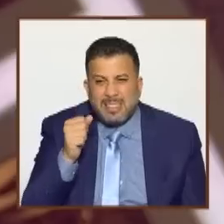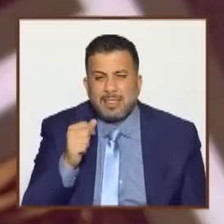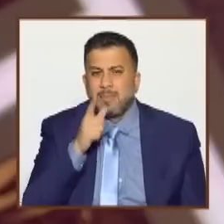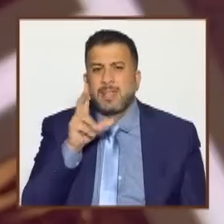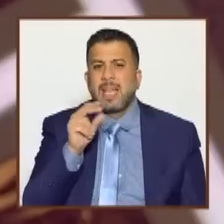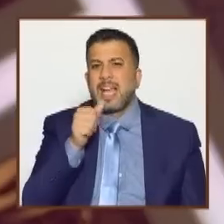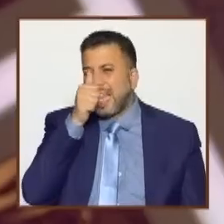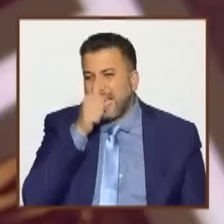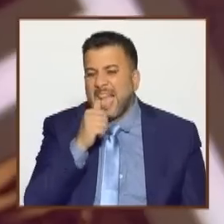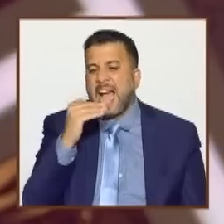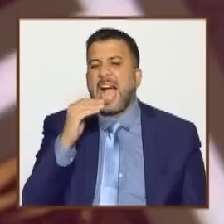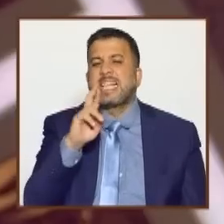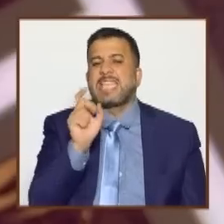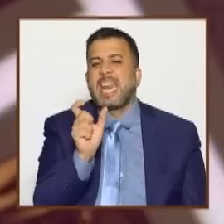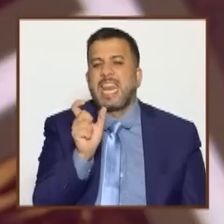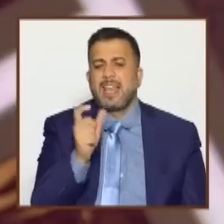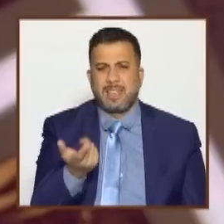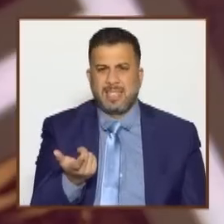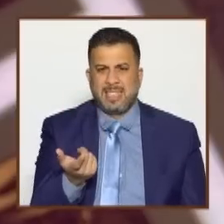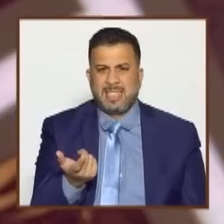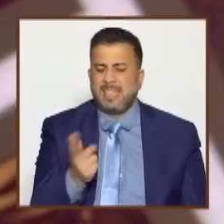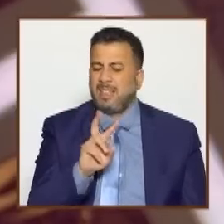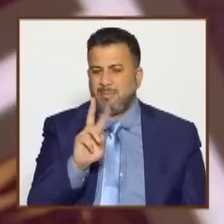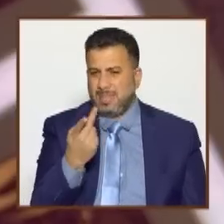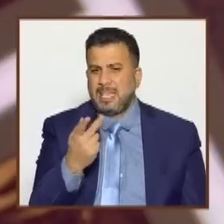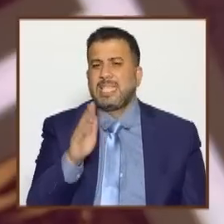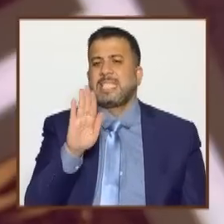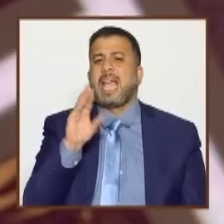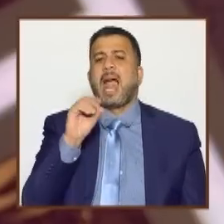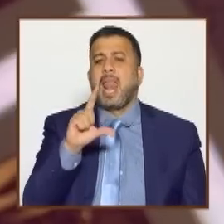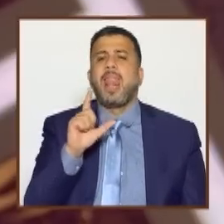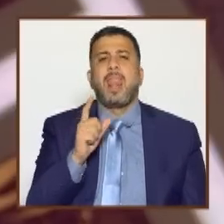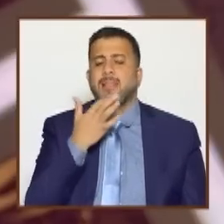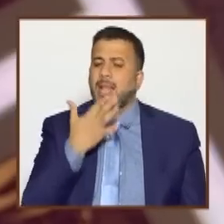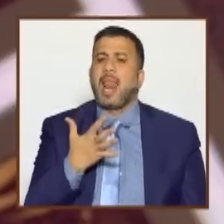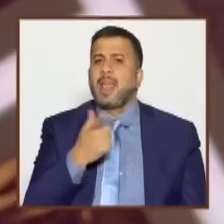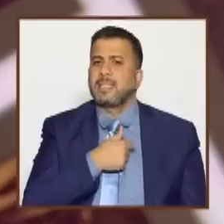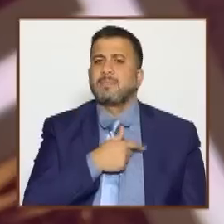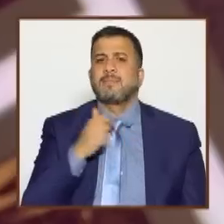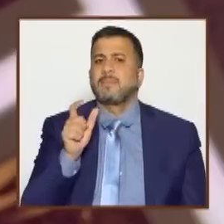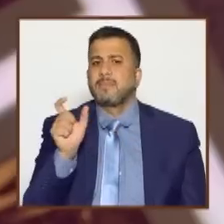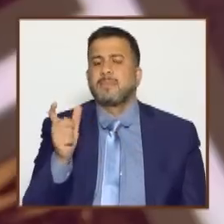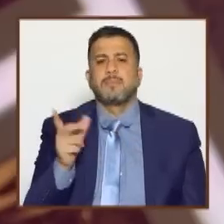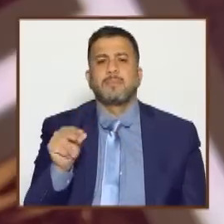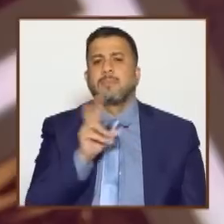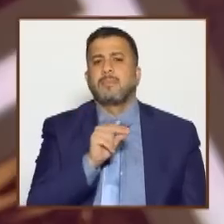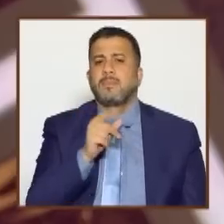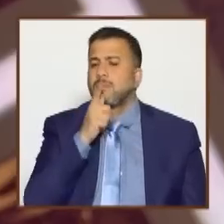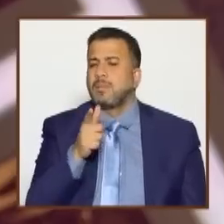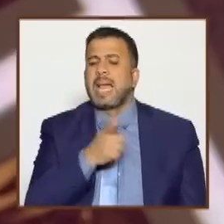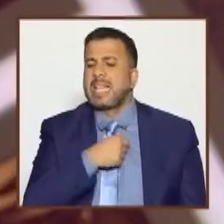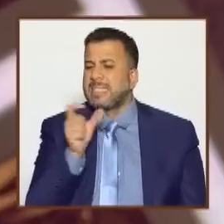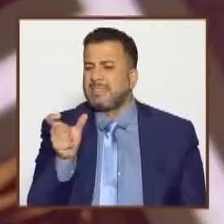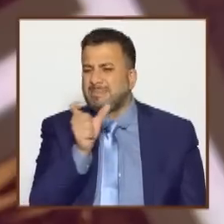حزن، غيره إلى سهل، ومثل بعض الأسماء اللي فيها أيضا تزكية غيرها النبي عليه